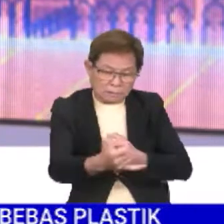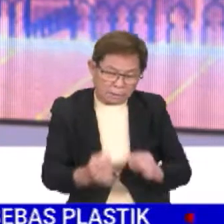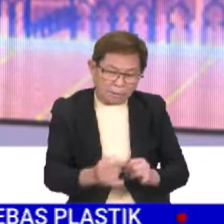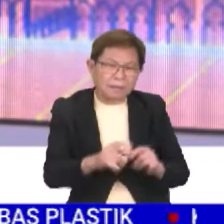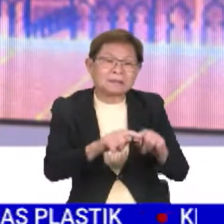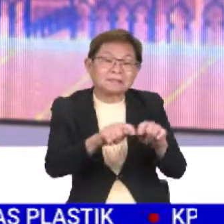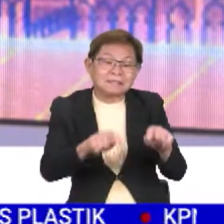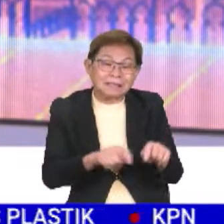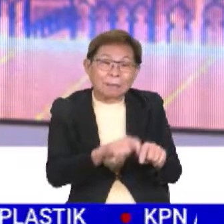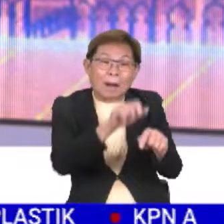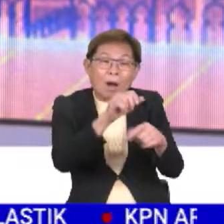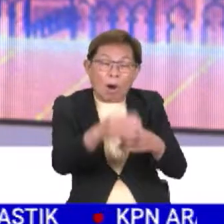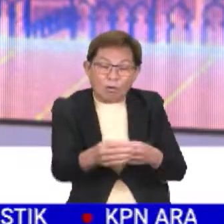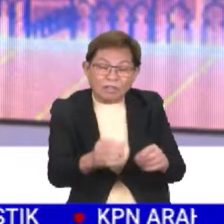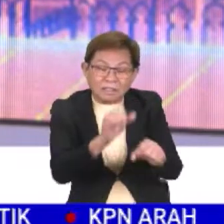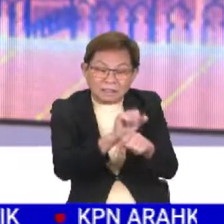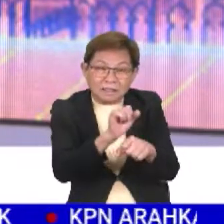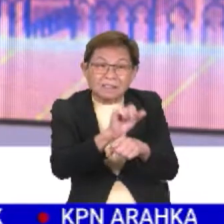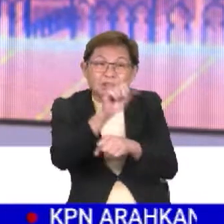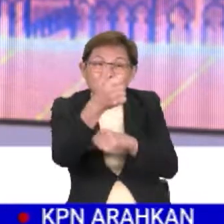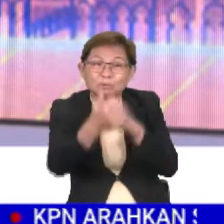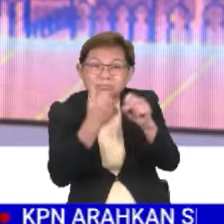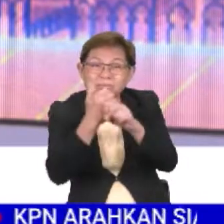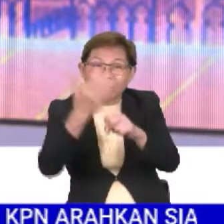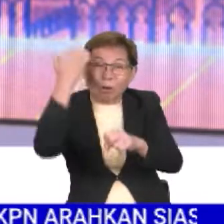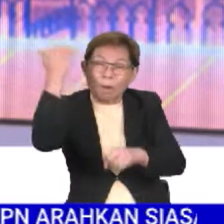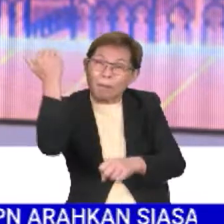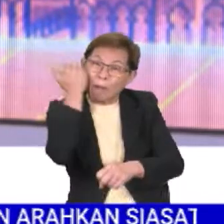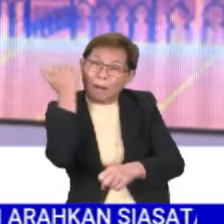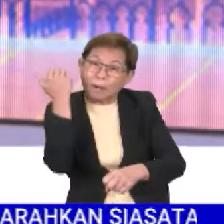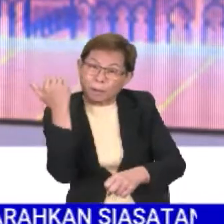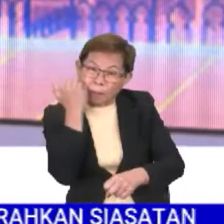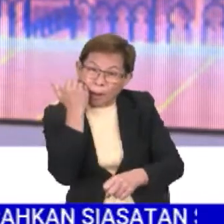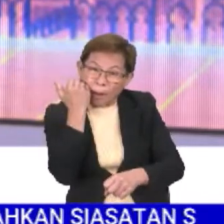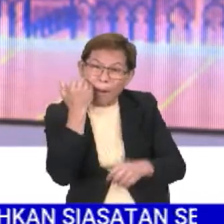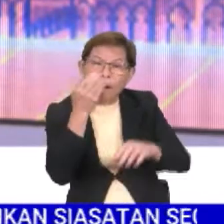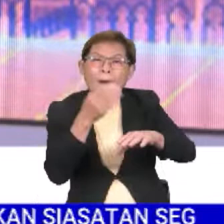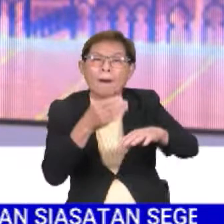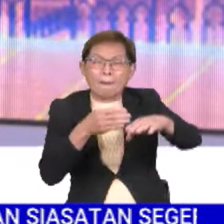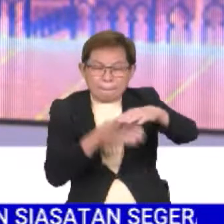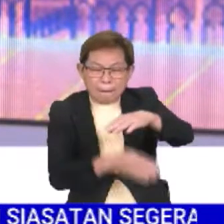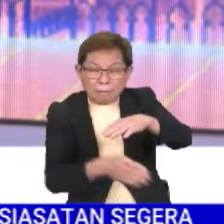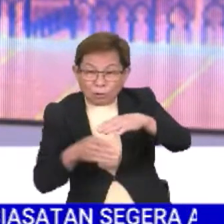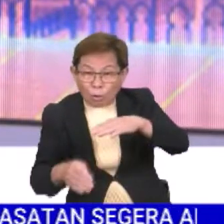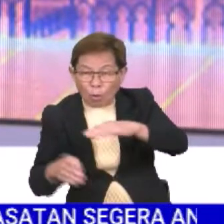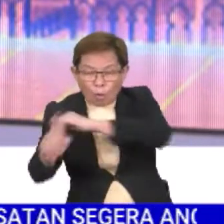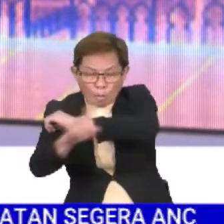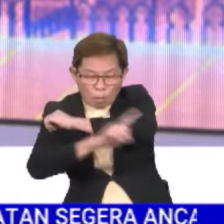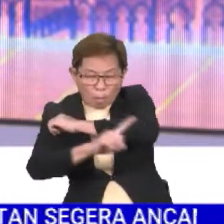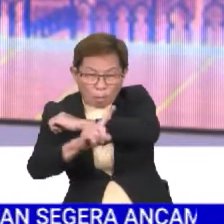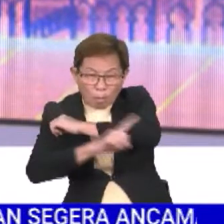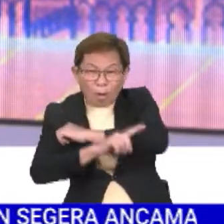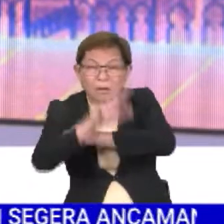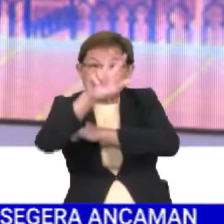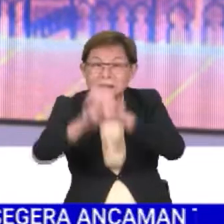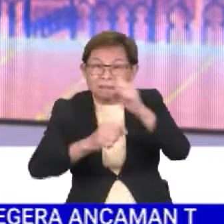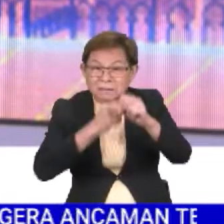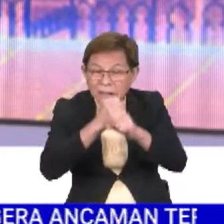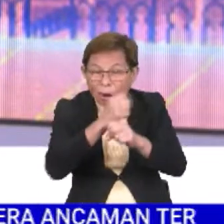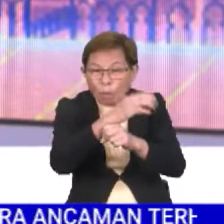tempat dia bekerja 10 tahun lalu maka masyrah sobat wave menjatuhkan hukuman penjara tiga tahun